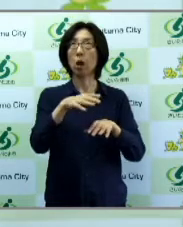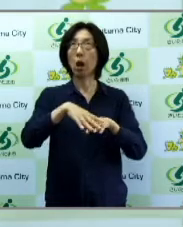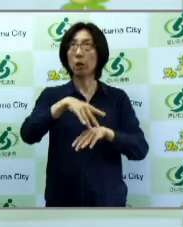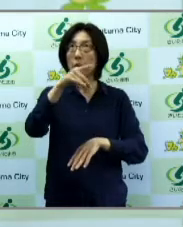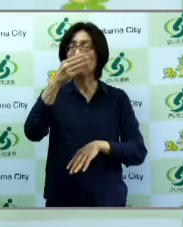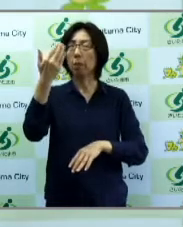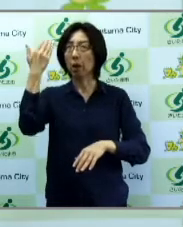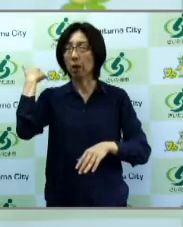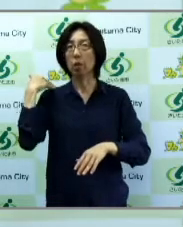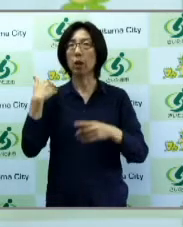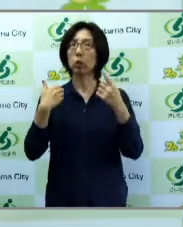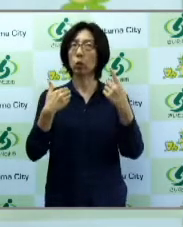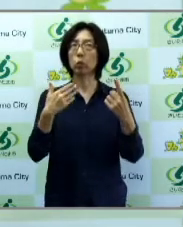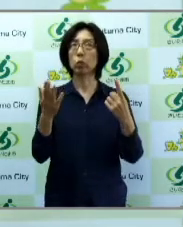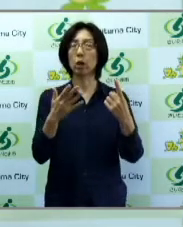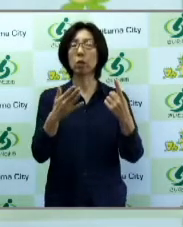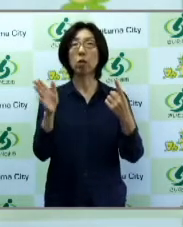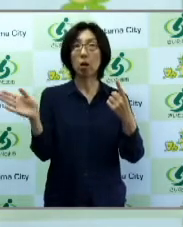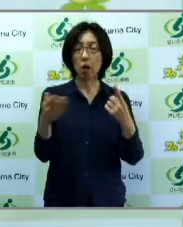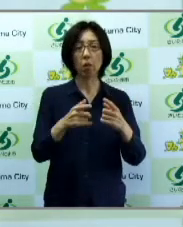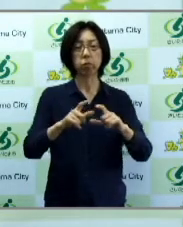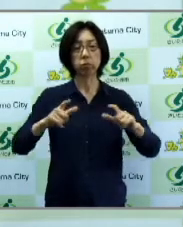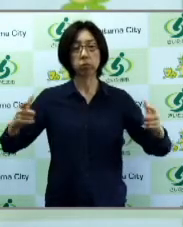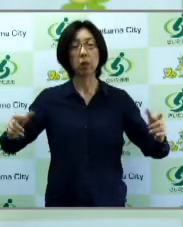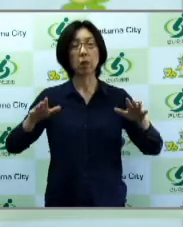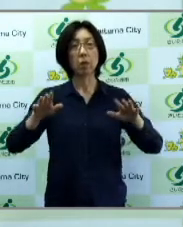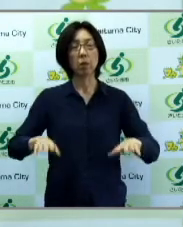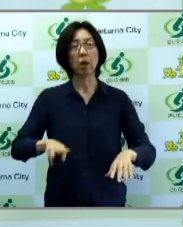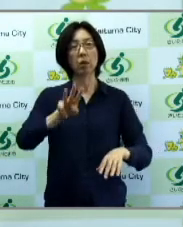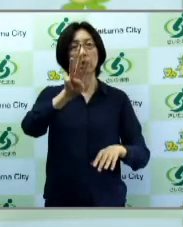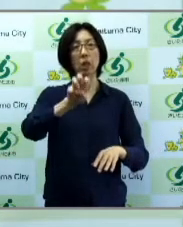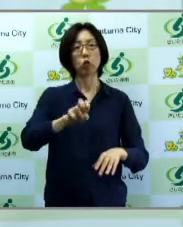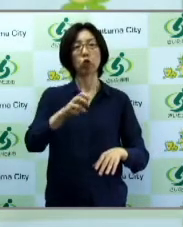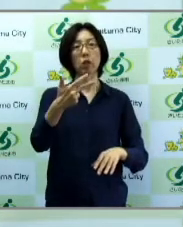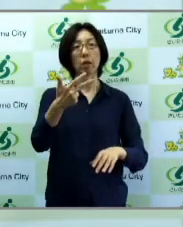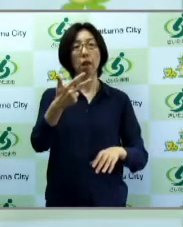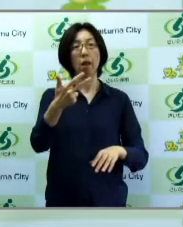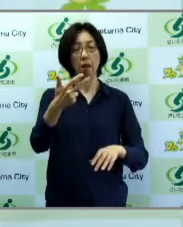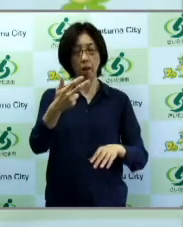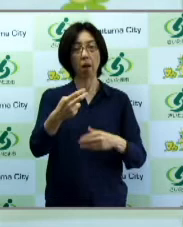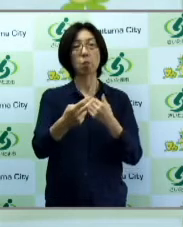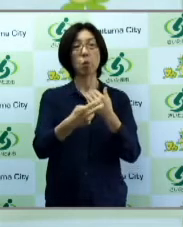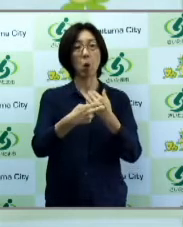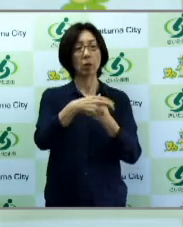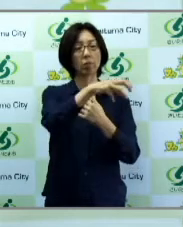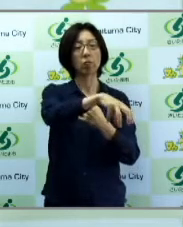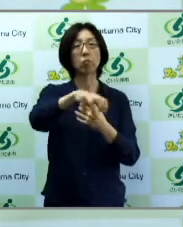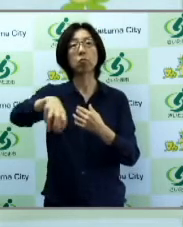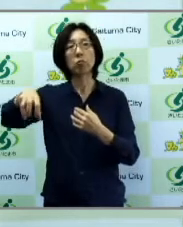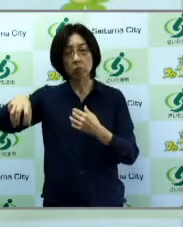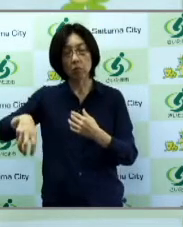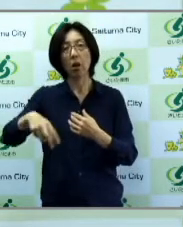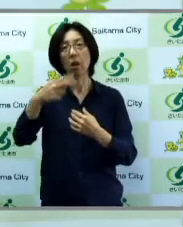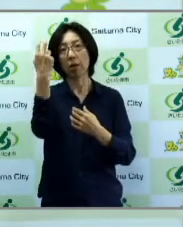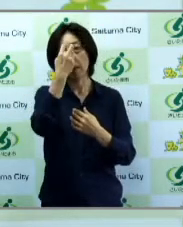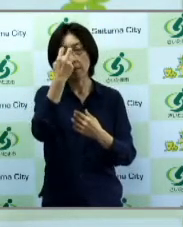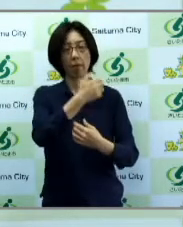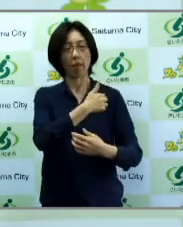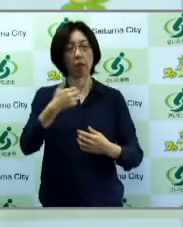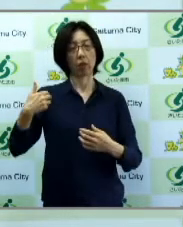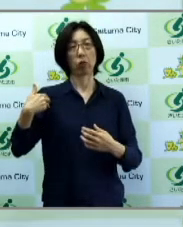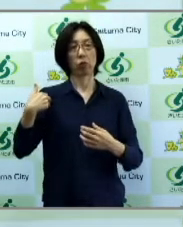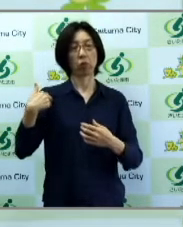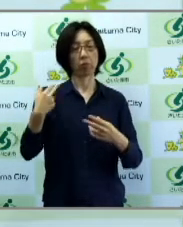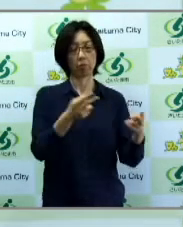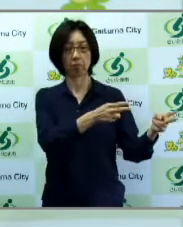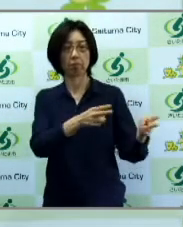んでしたが、今37ですかの機関がこれをやっていただけるような機関ができてき